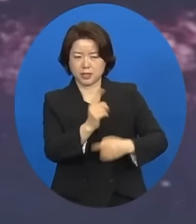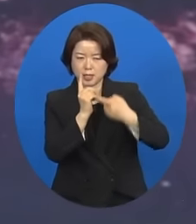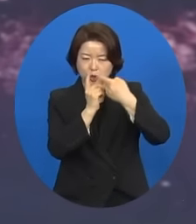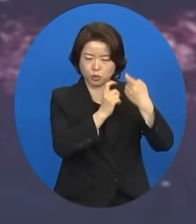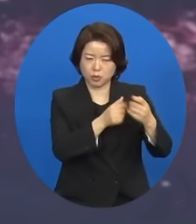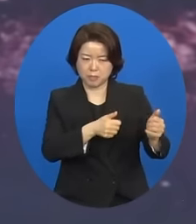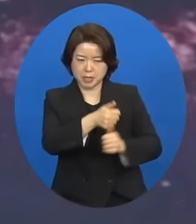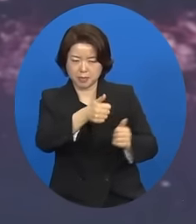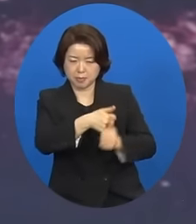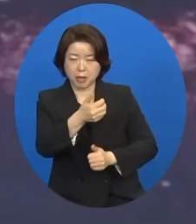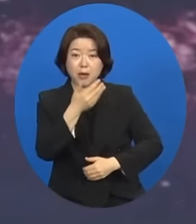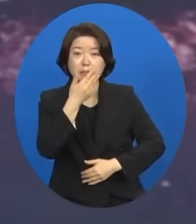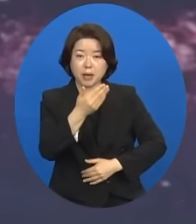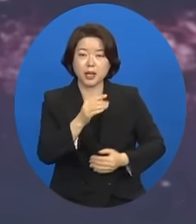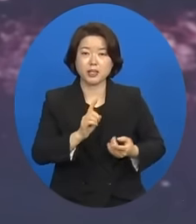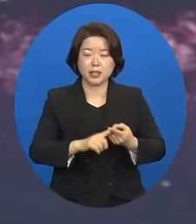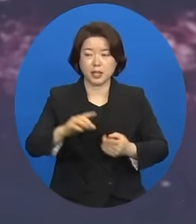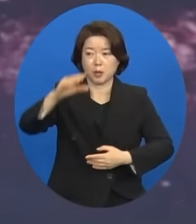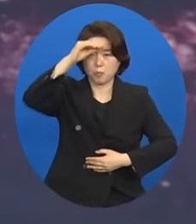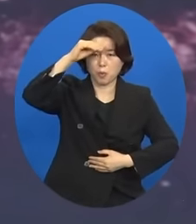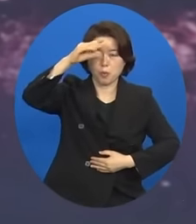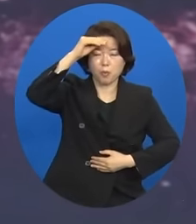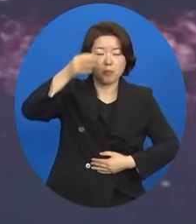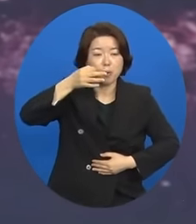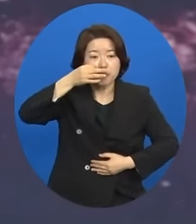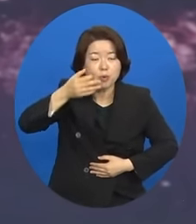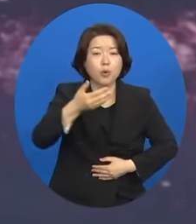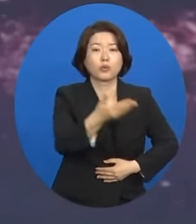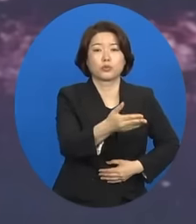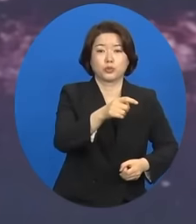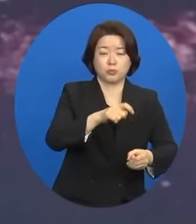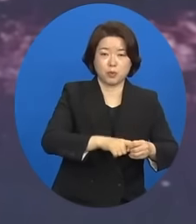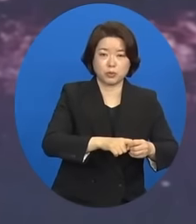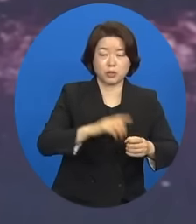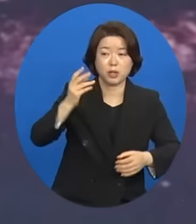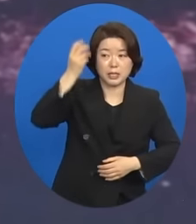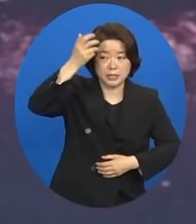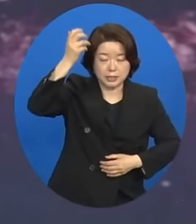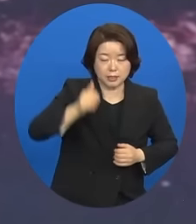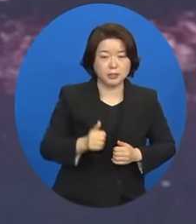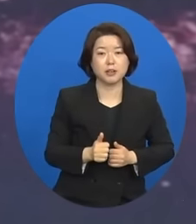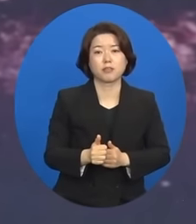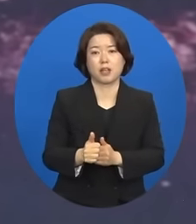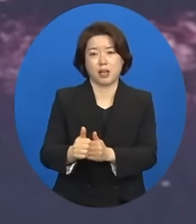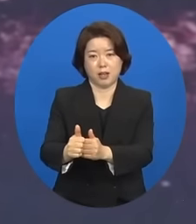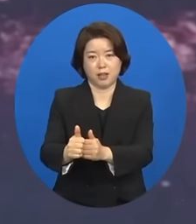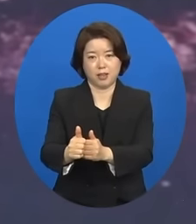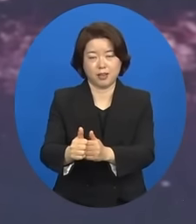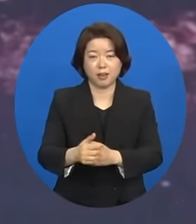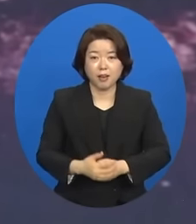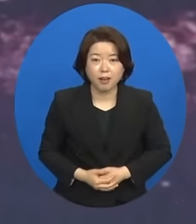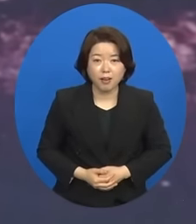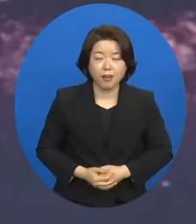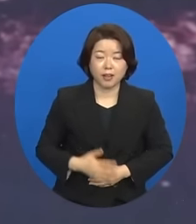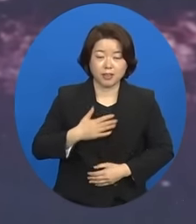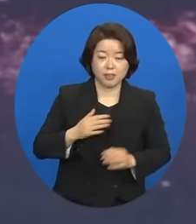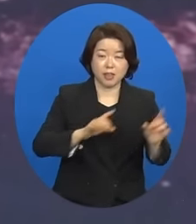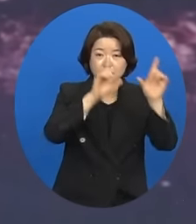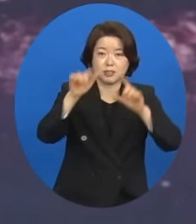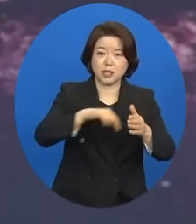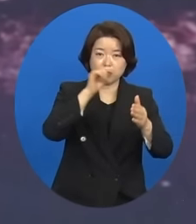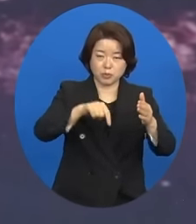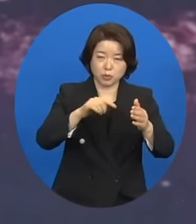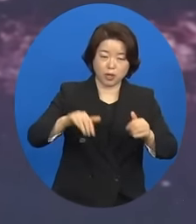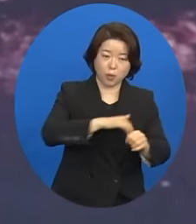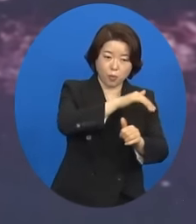이겨낼 수 있는지에 대한 모범을 보여 주시기 위하여서 성령을 따라간 것이지요 그리고 우리의 삶 속에서 환경